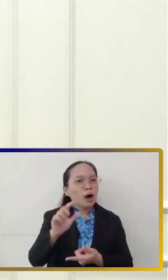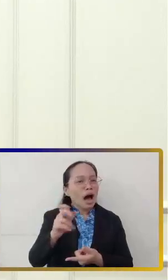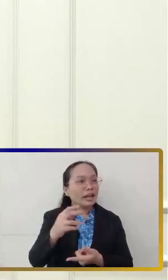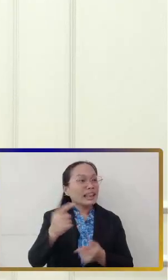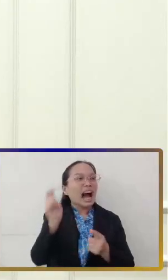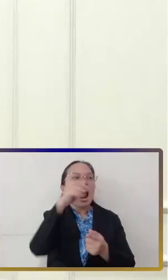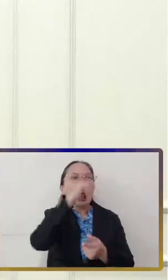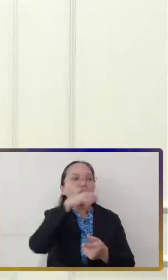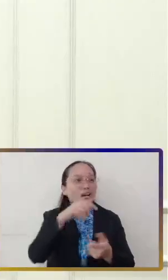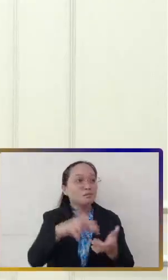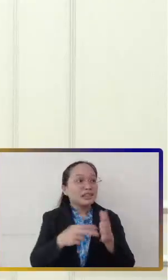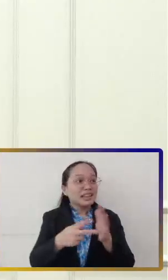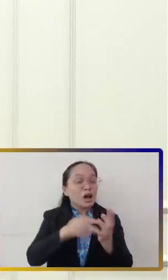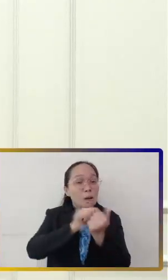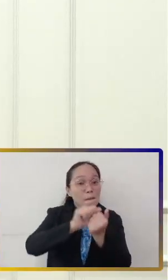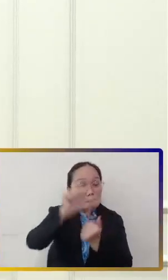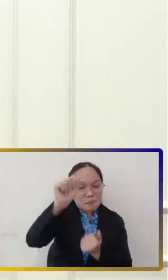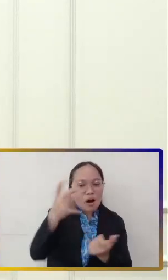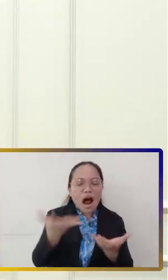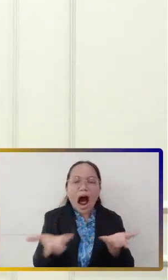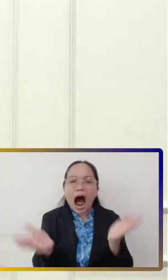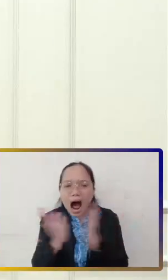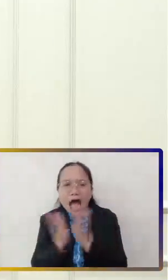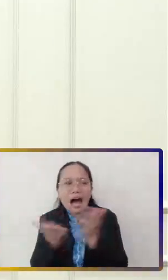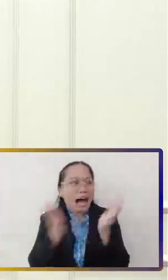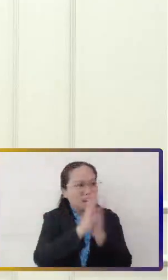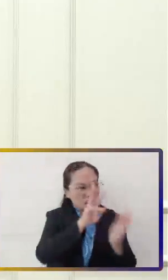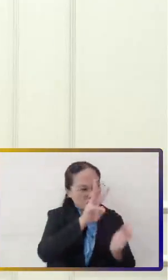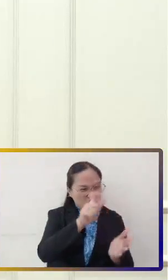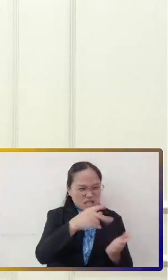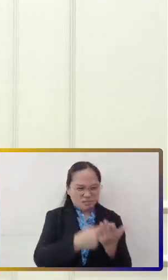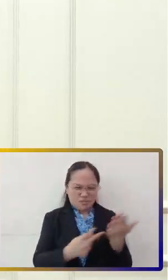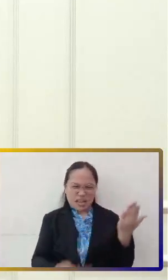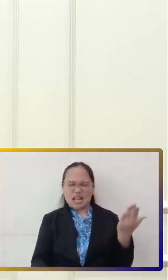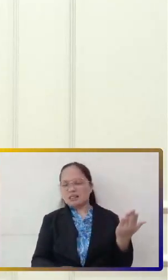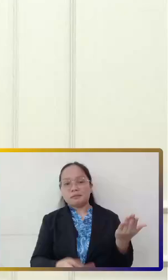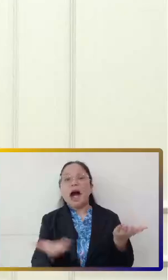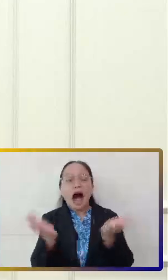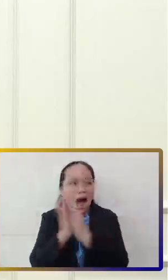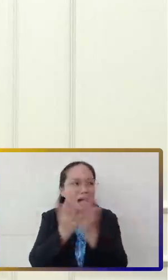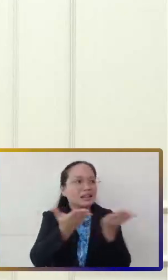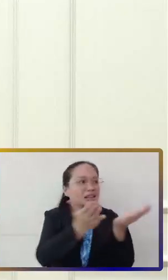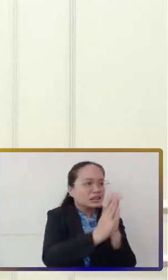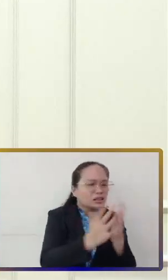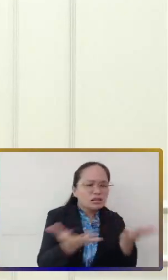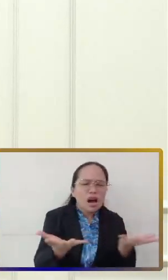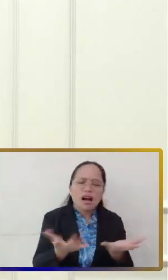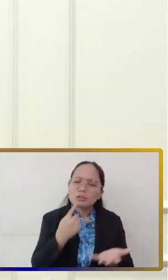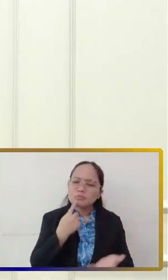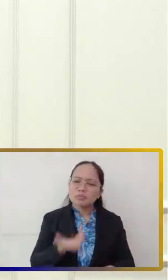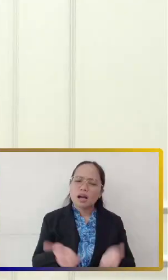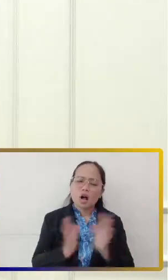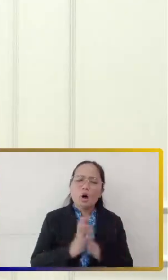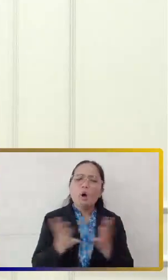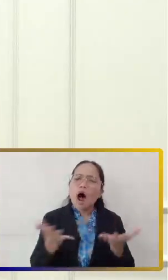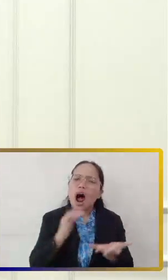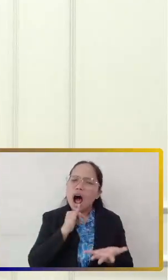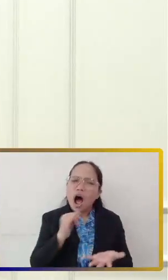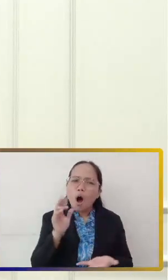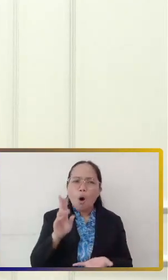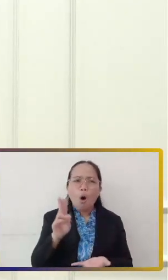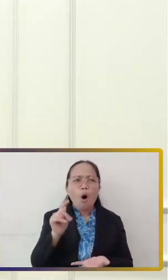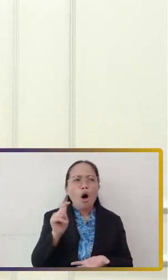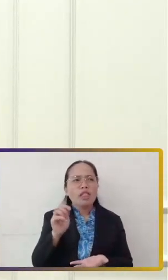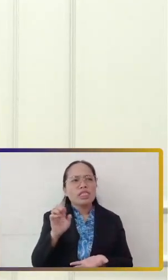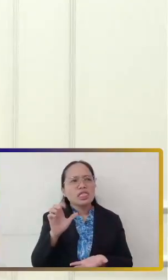kay Kumabay. But anyways, so sabi ko, saan dito yung Utel Air?